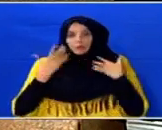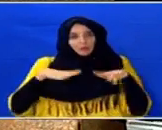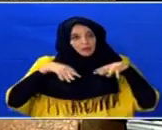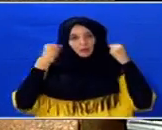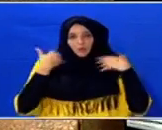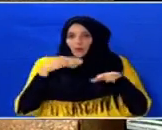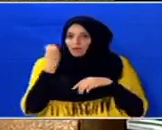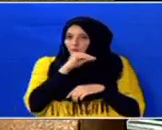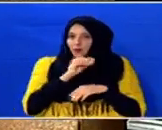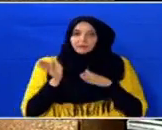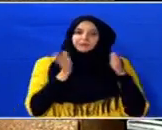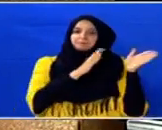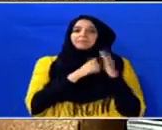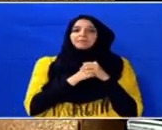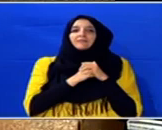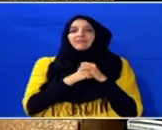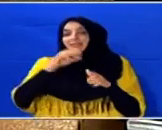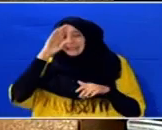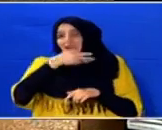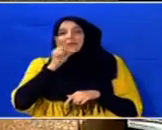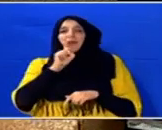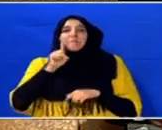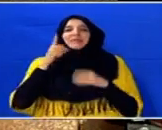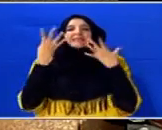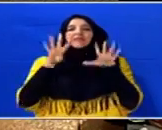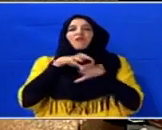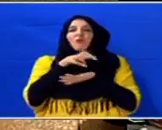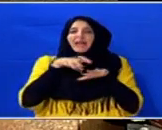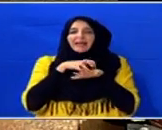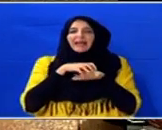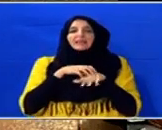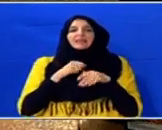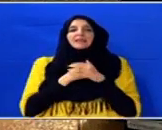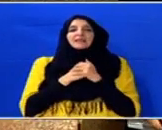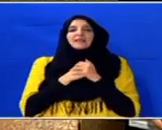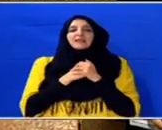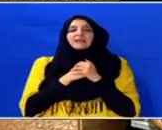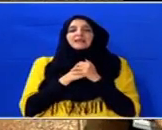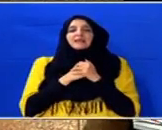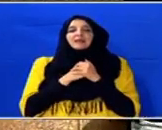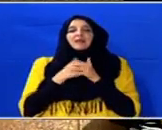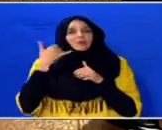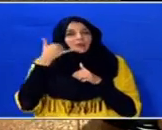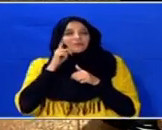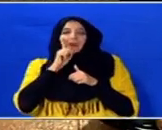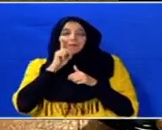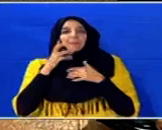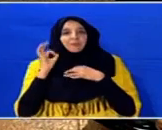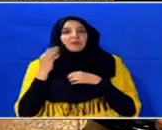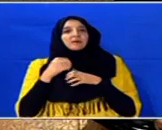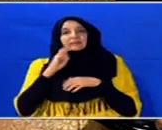أمل مصطيف، السلام عليكم. عليكم السلام. يعني عندي أسئلة. تفضلي سؤالك الأول. عندي سؤالي